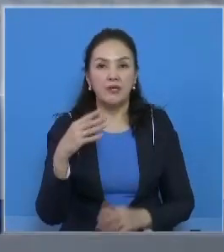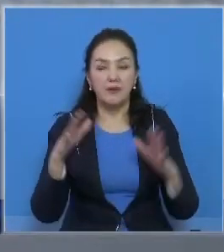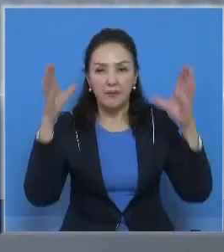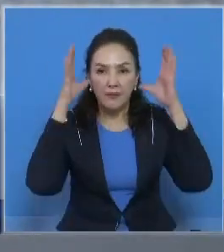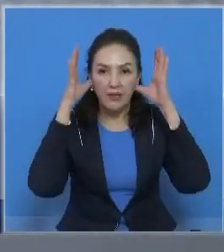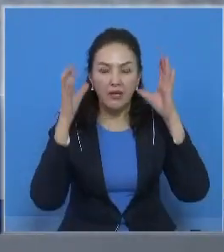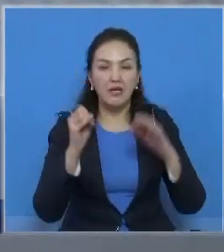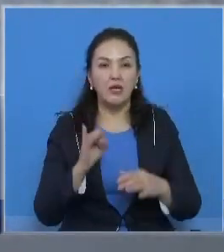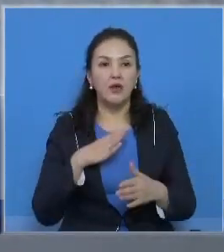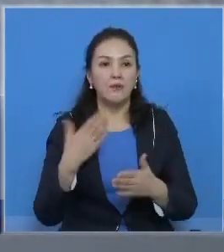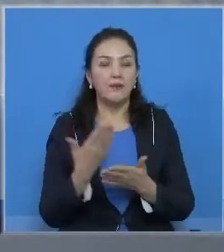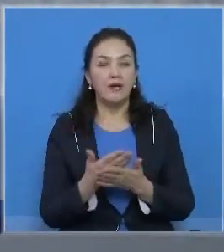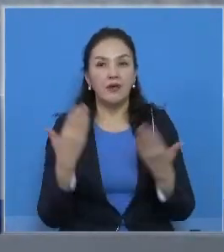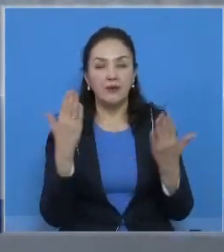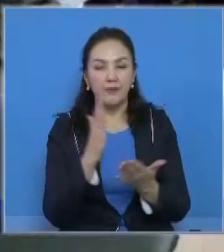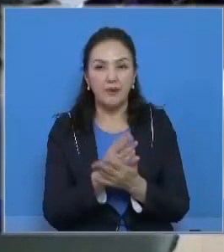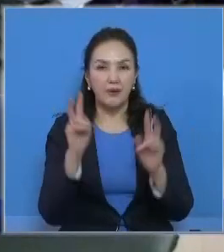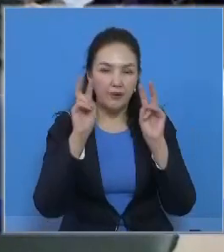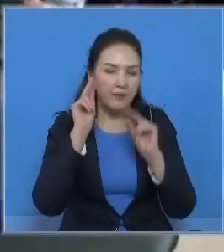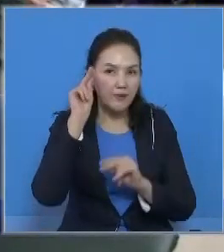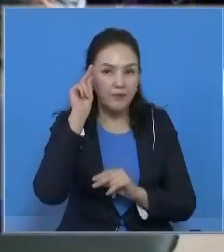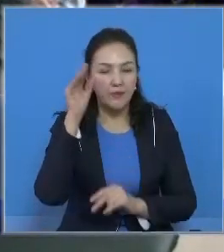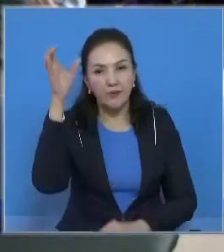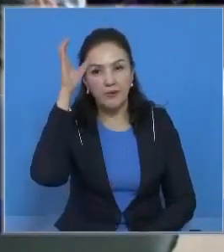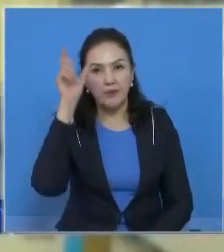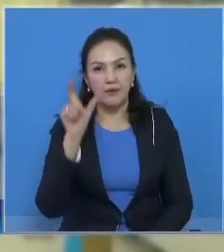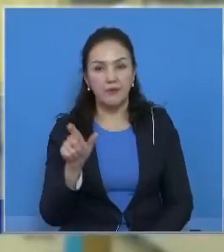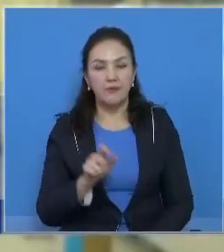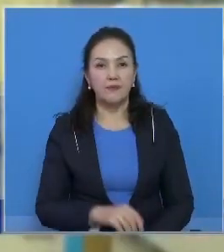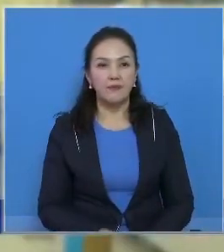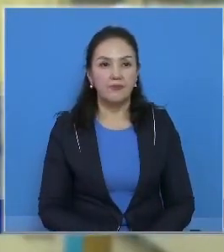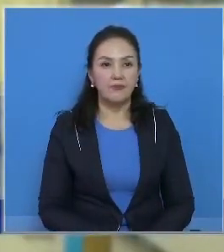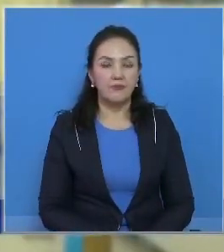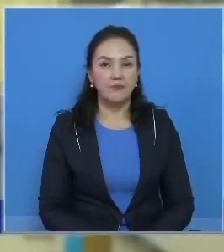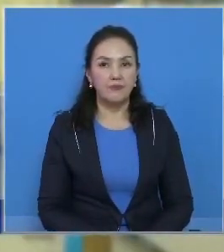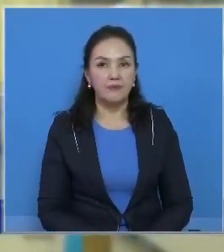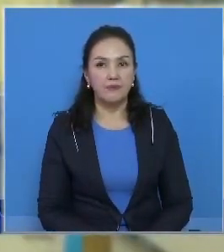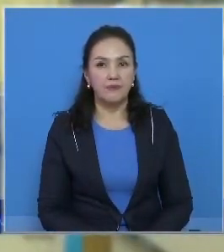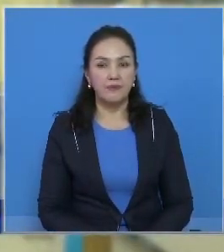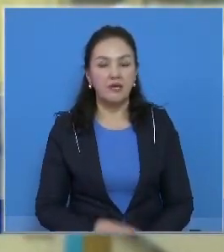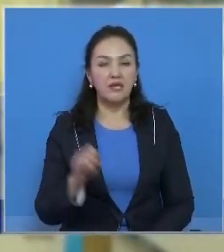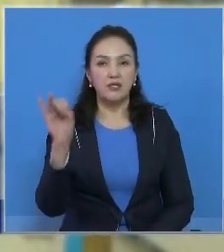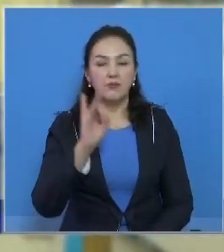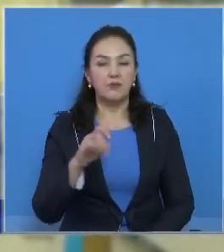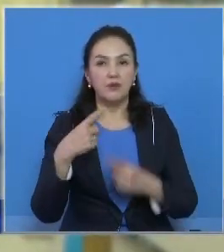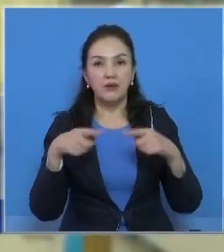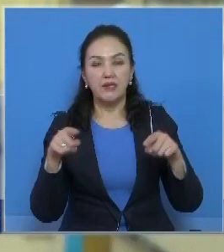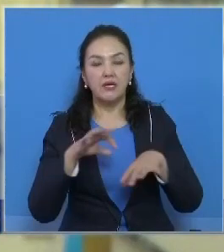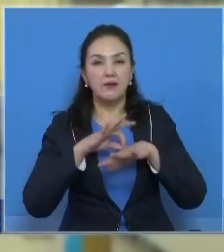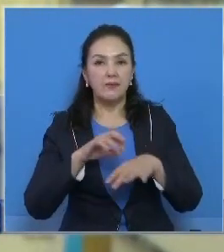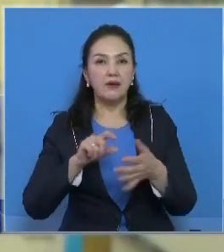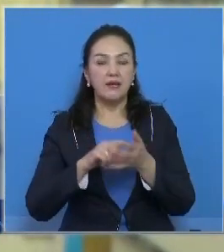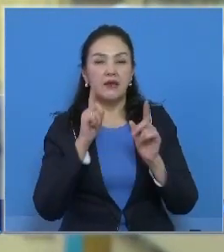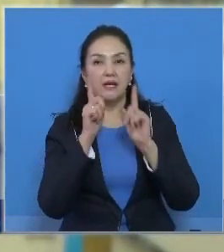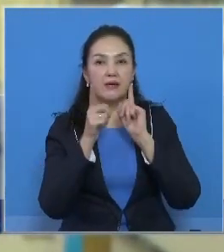мечетей, архитектура которых все еще изучается учеными. В зале Руханят областной историко-краеведческого музея проходит